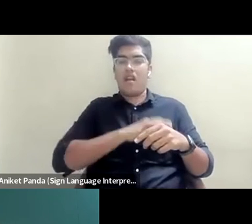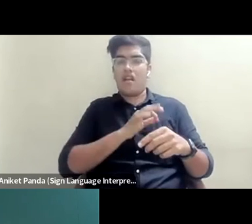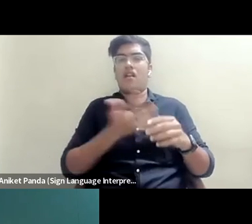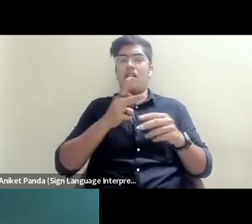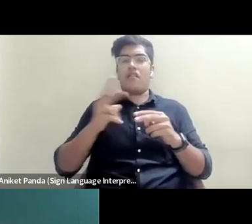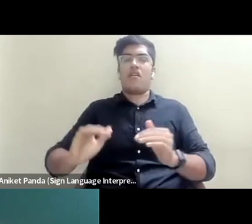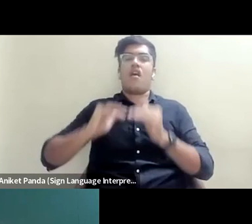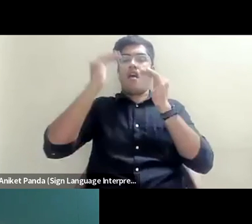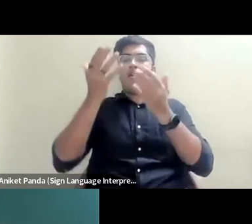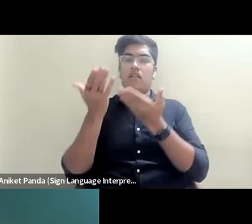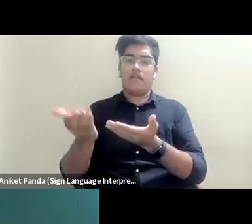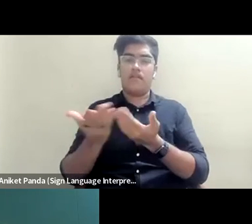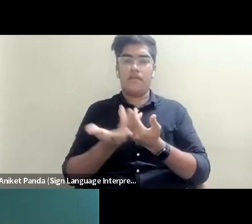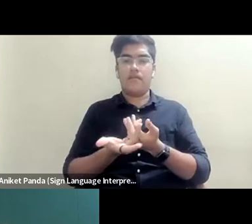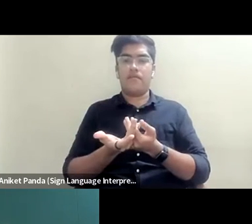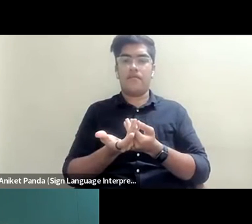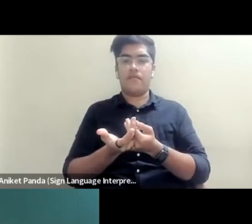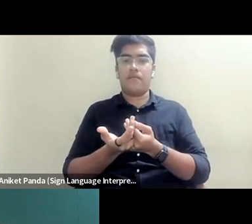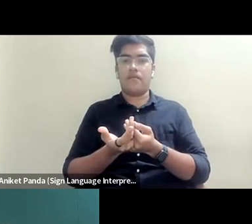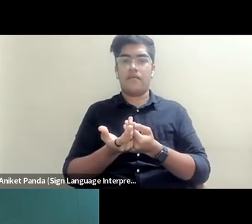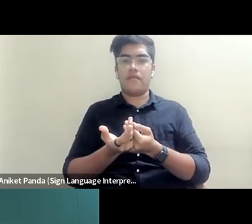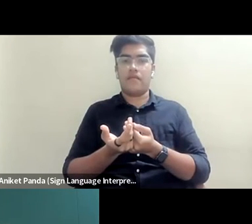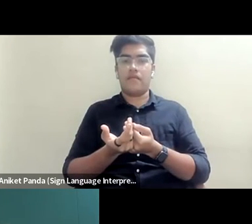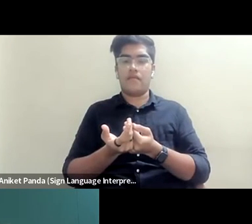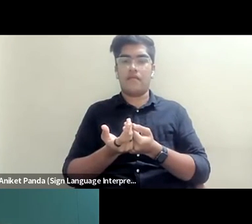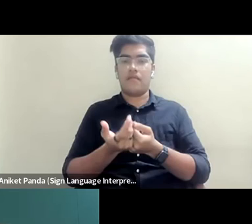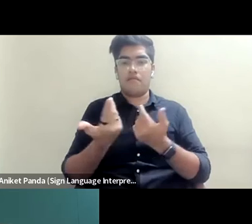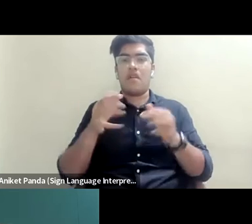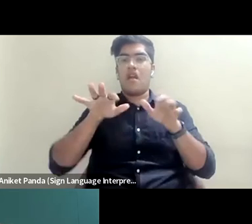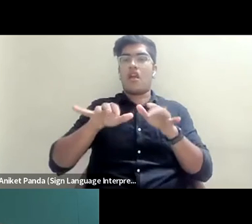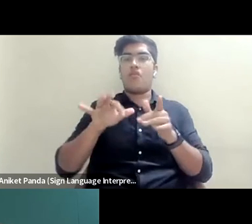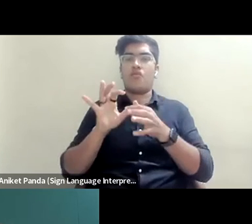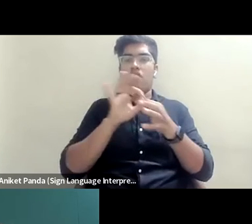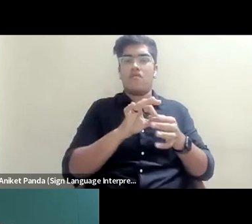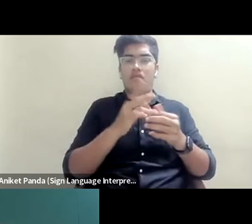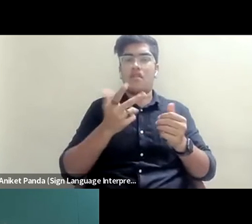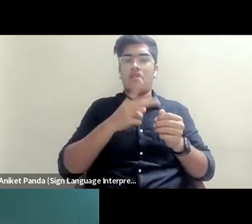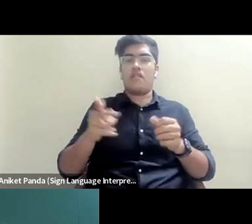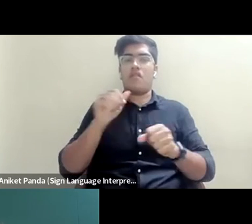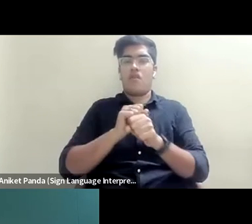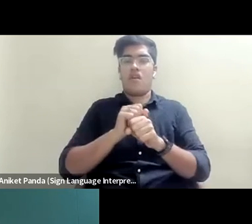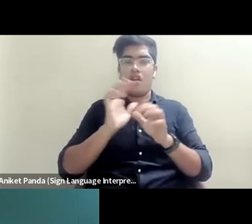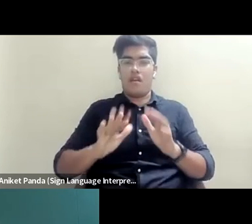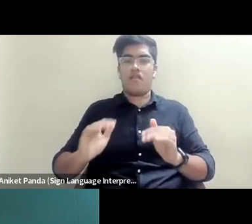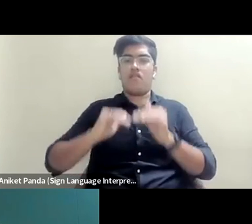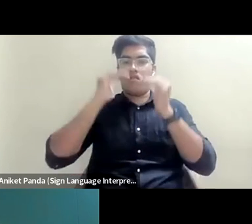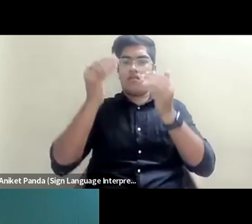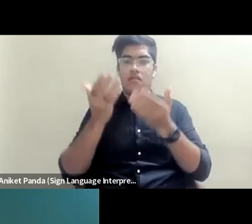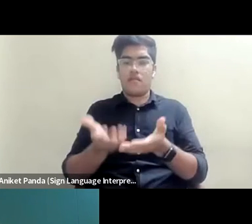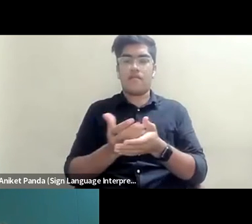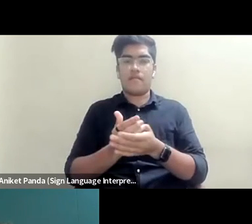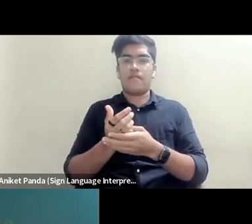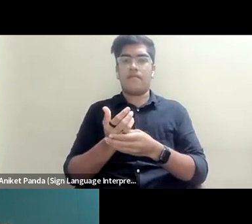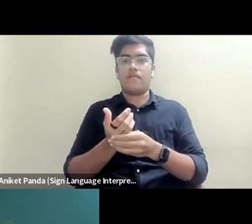तो साइबर है, साइबर मतलब क्या है, क्या बोलेगा उसको, ये